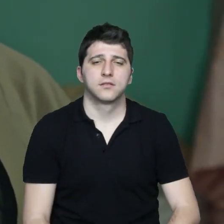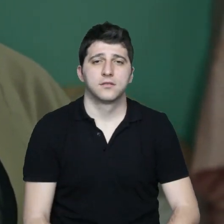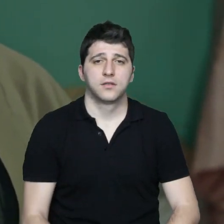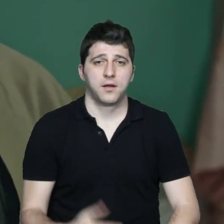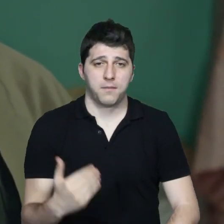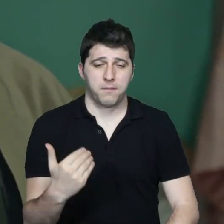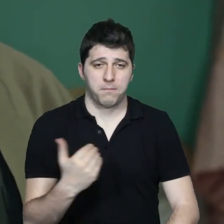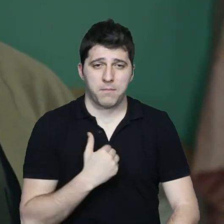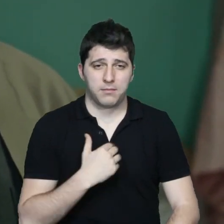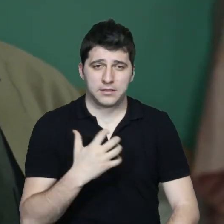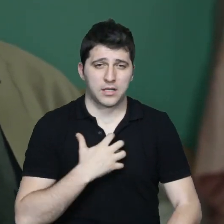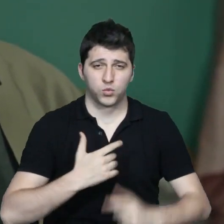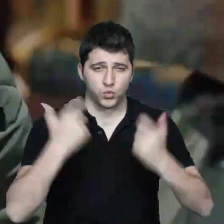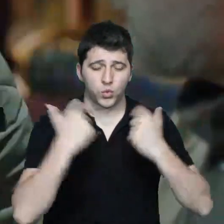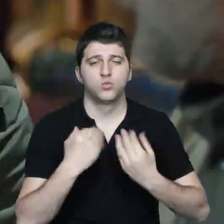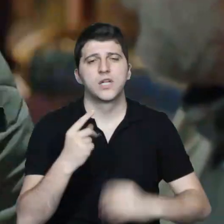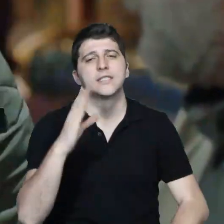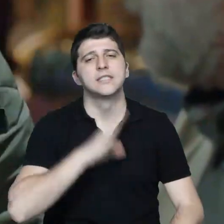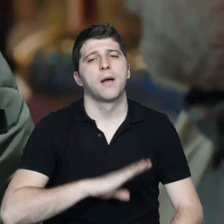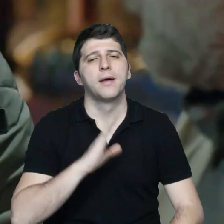bana düşen artık güzel bir sabırdır.